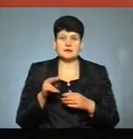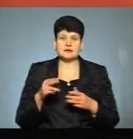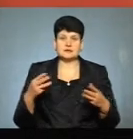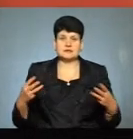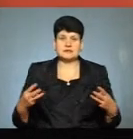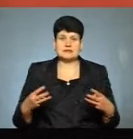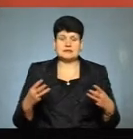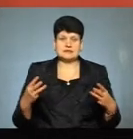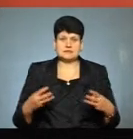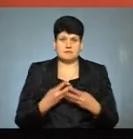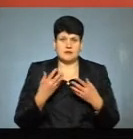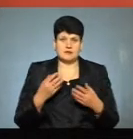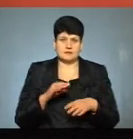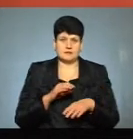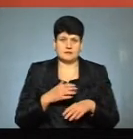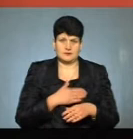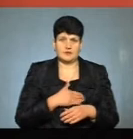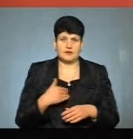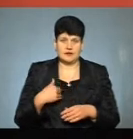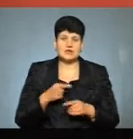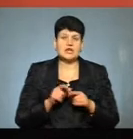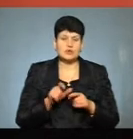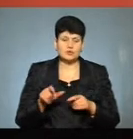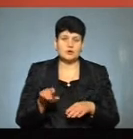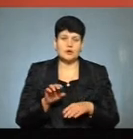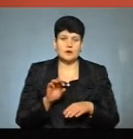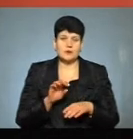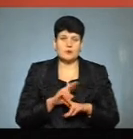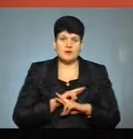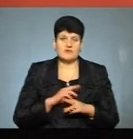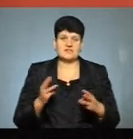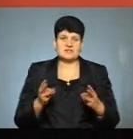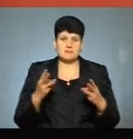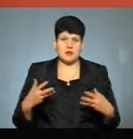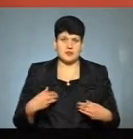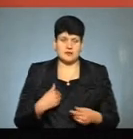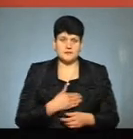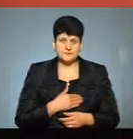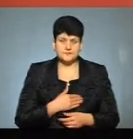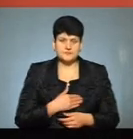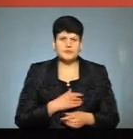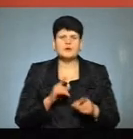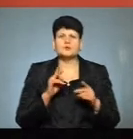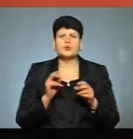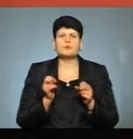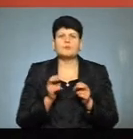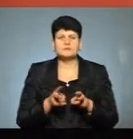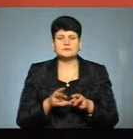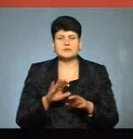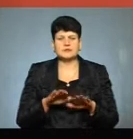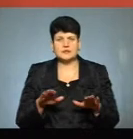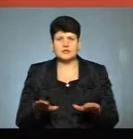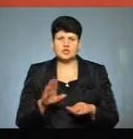І від цього саме вже люди помирають? Ну, так. Хто в групі ризику? В першу чергу діти, чоловіки, жінки,